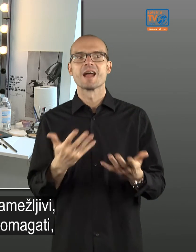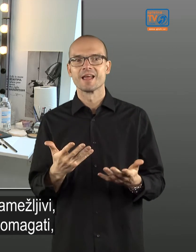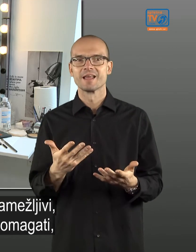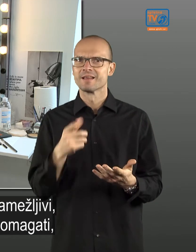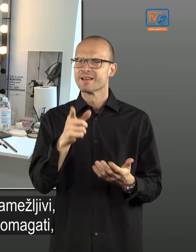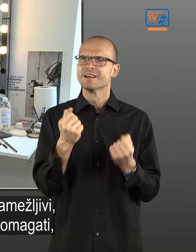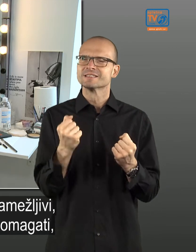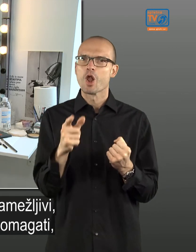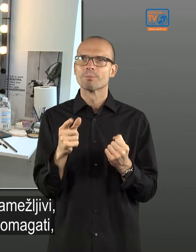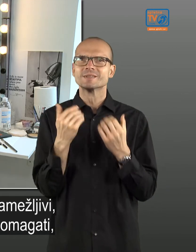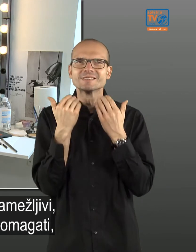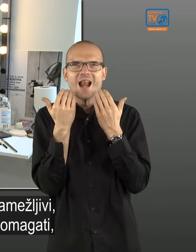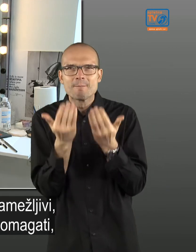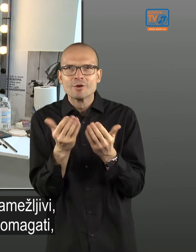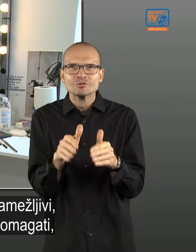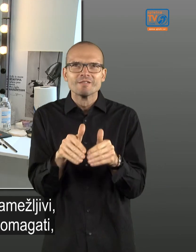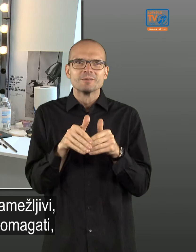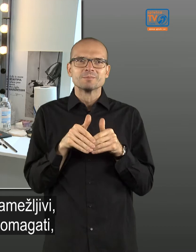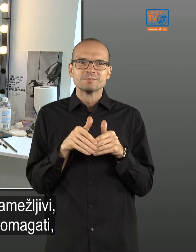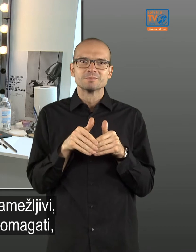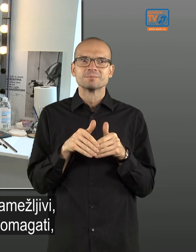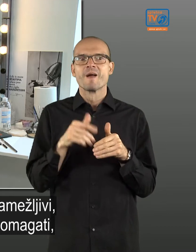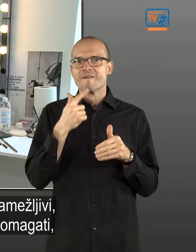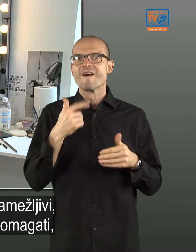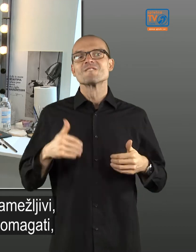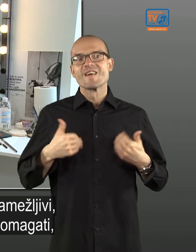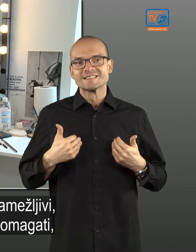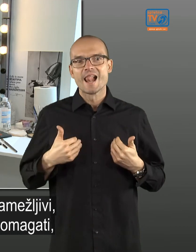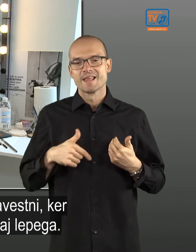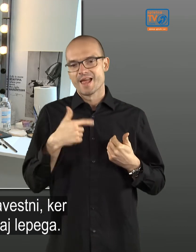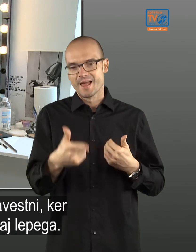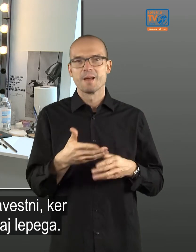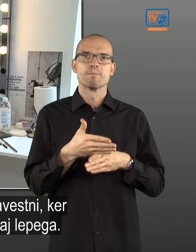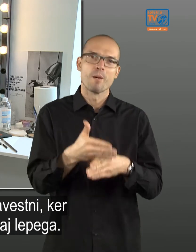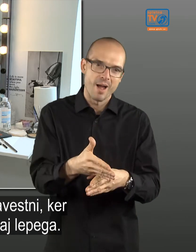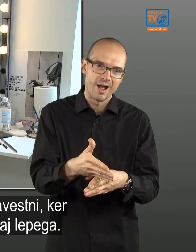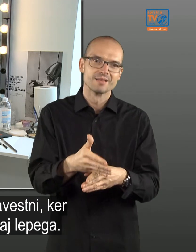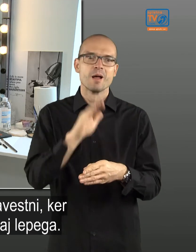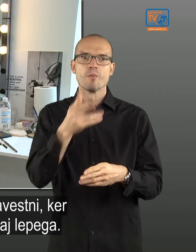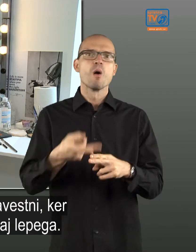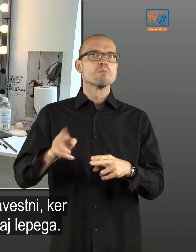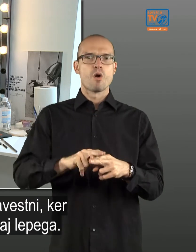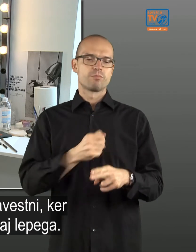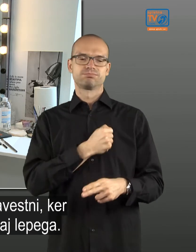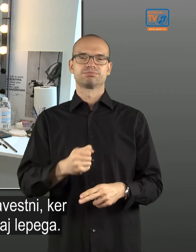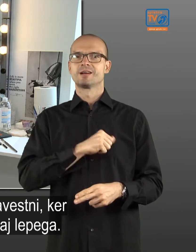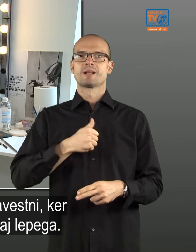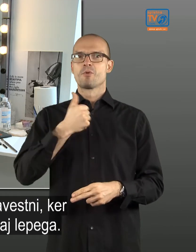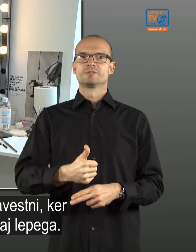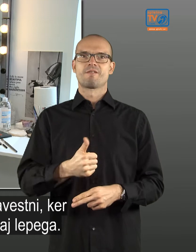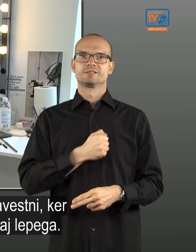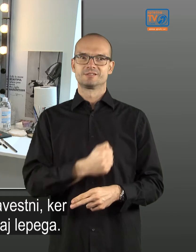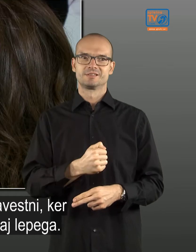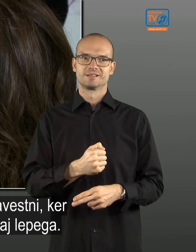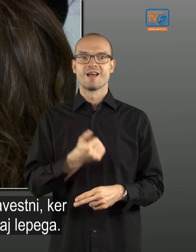zelo sramežljivi in mi je v veselje pač pomagati, da bodo bolj samozavestni,